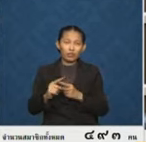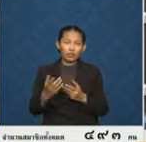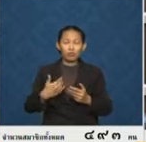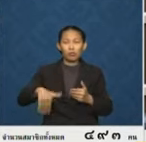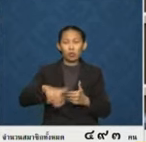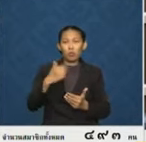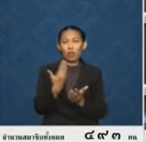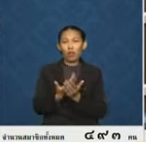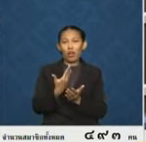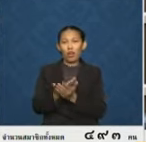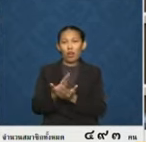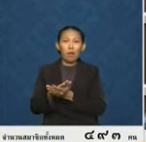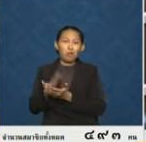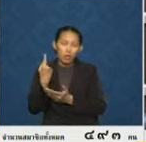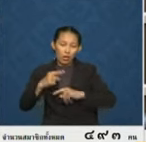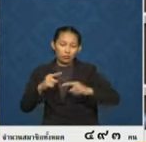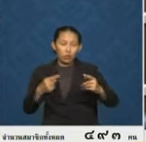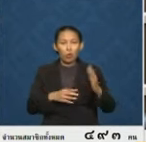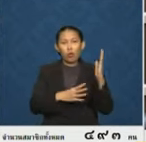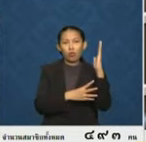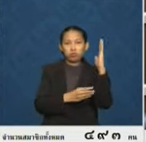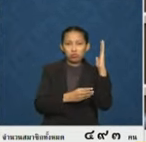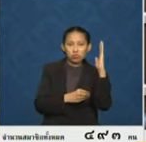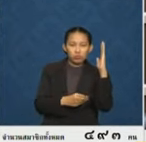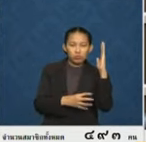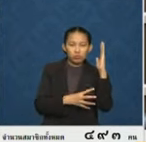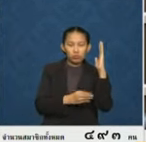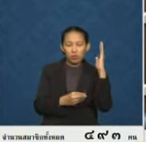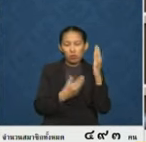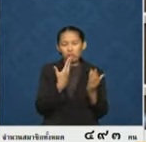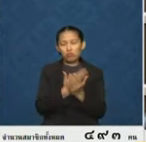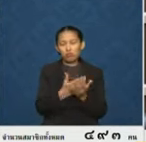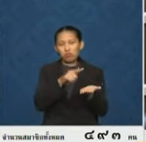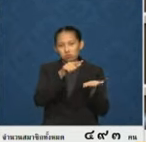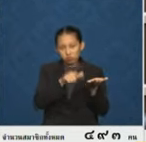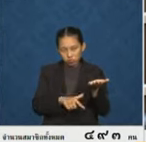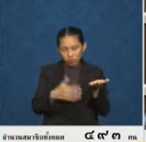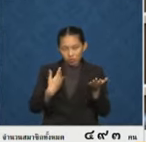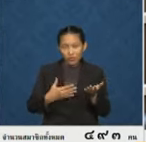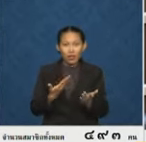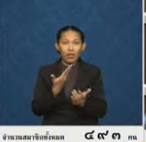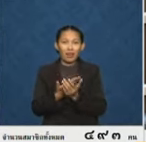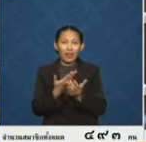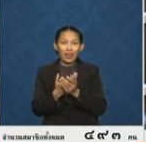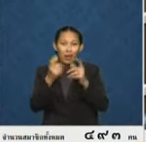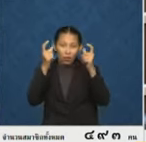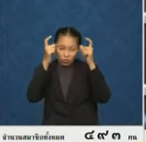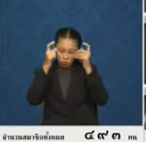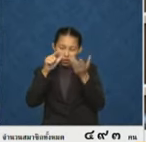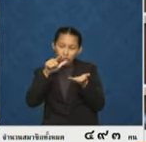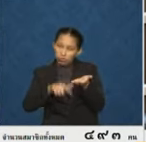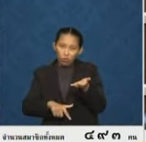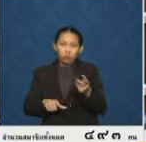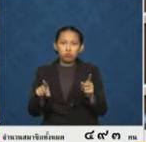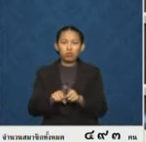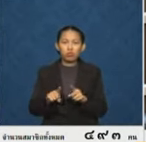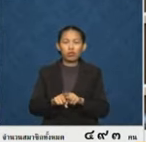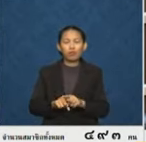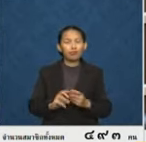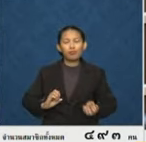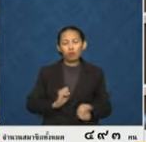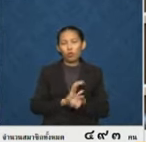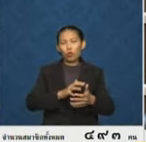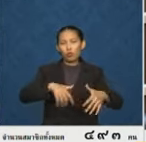ราคาขึ้นแต่ราคามันสัมปะหลังกลับตกต่ำมิหนำซ้ำราคาวัวก็ตกต่ำเช่นกันครับทำให้มีผลต่อพี่น้อง